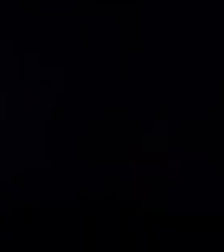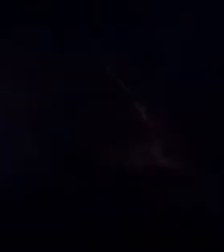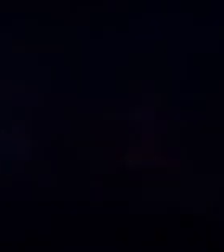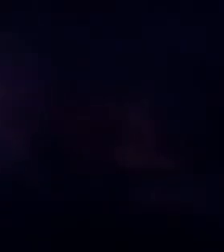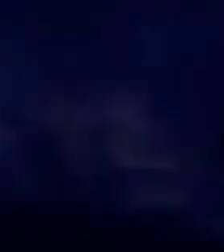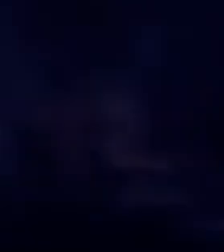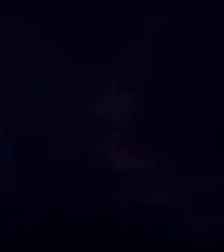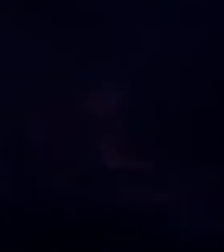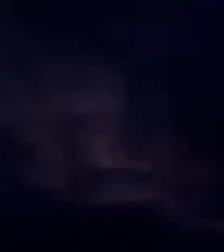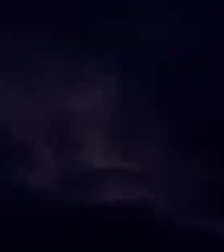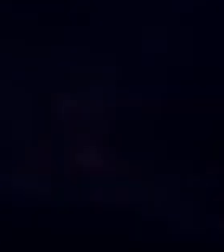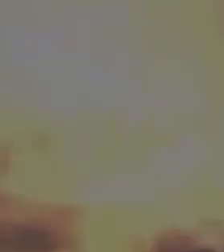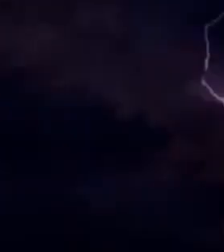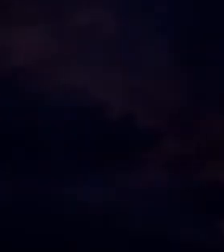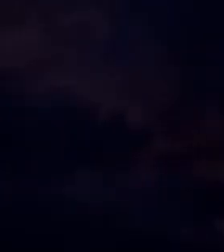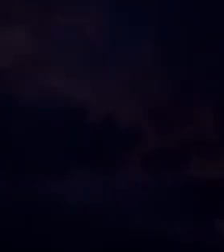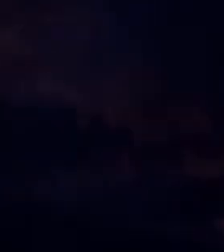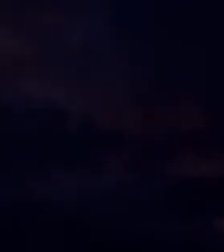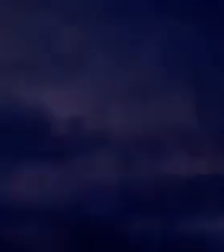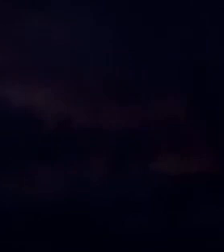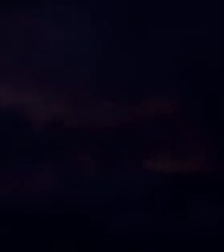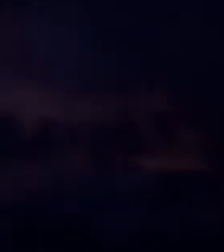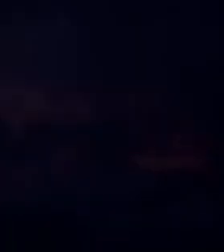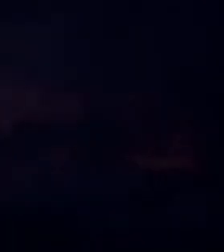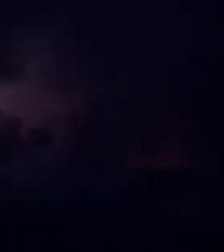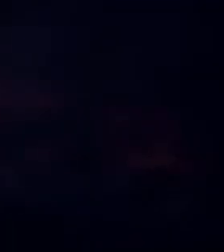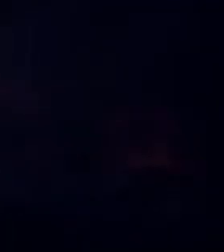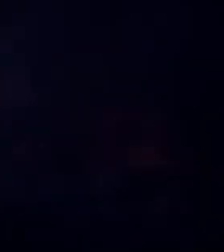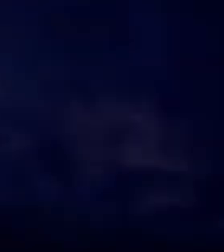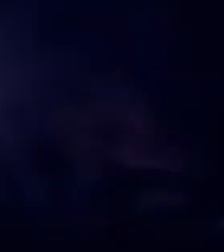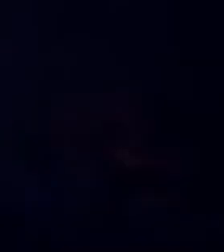වාරණයෙන් තොර අපක්ෂපාති වාර්තාකරණය